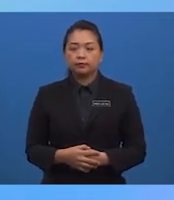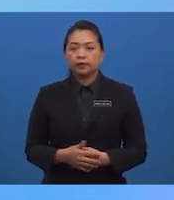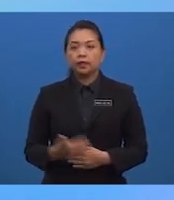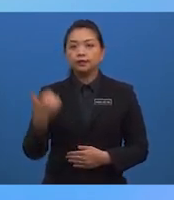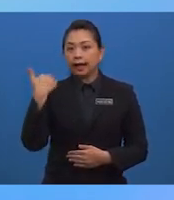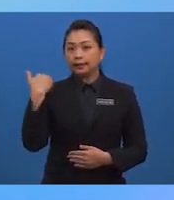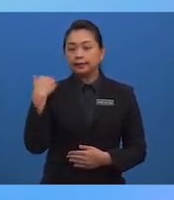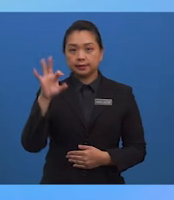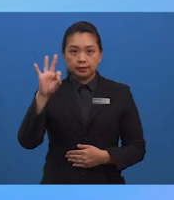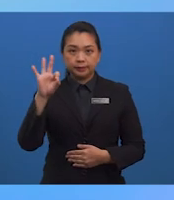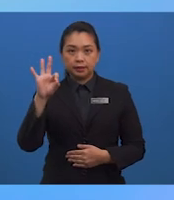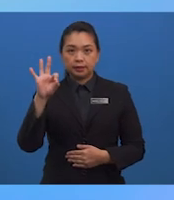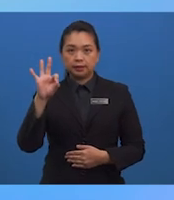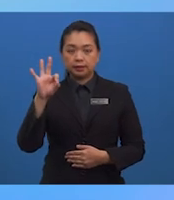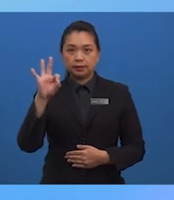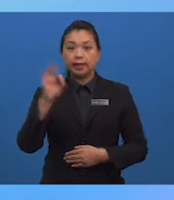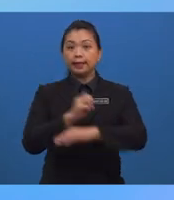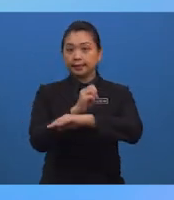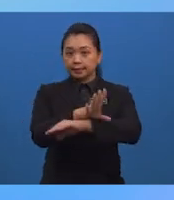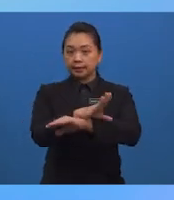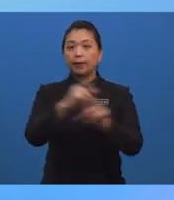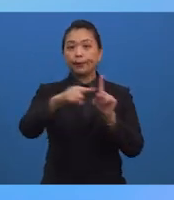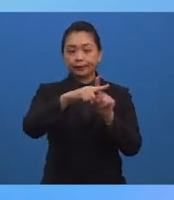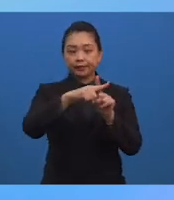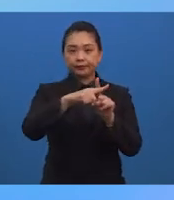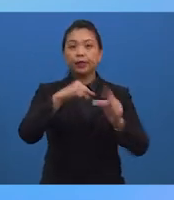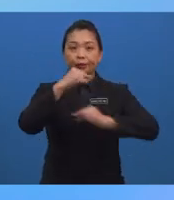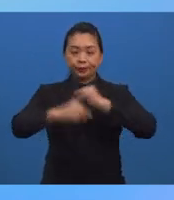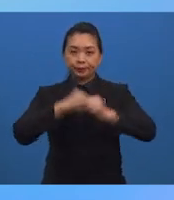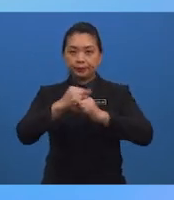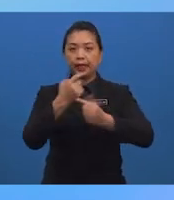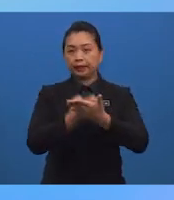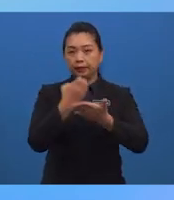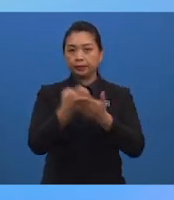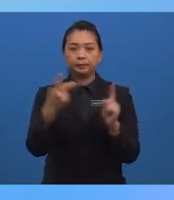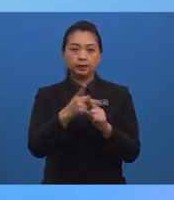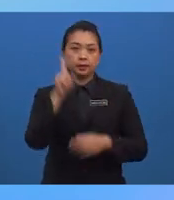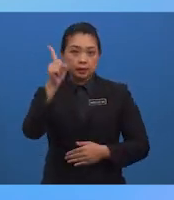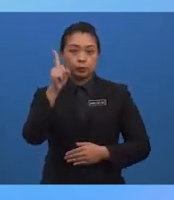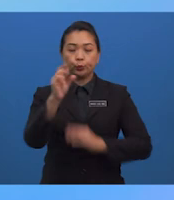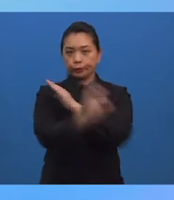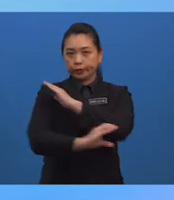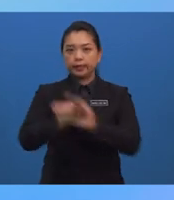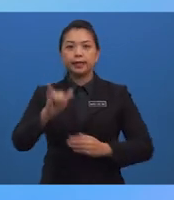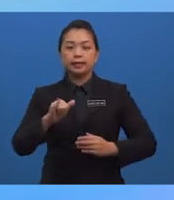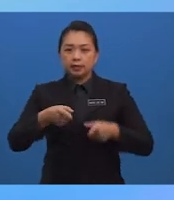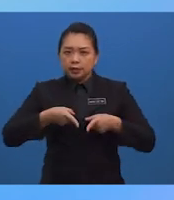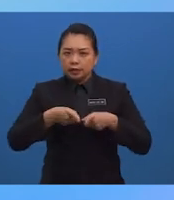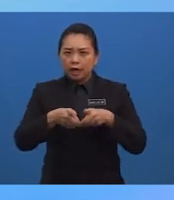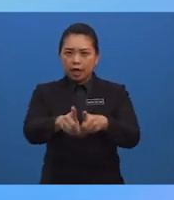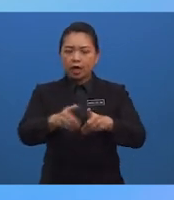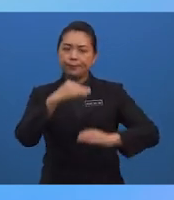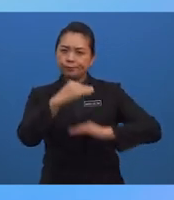Terdapat 9 kesan positif globalisasi ekonomi terhadap sesebuah negara yang membangun.